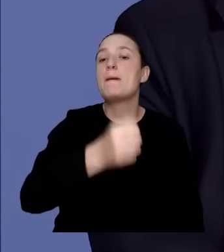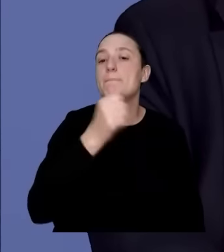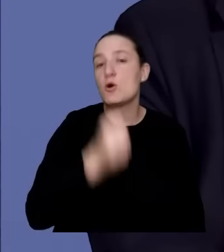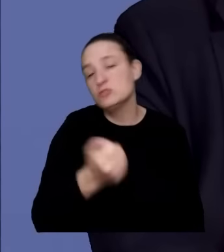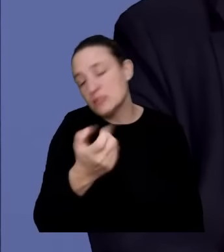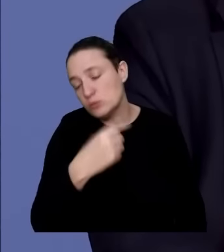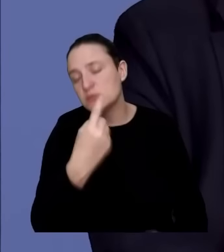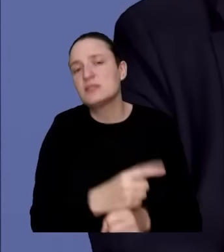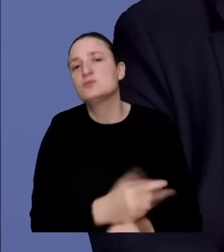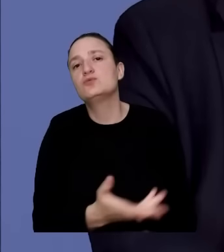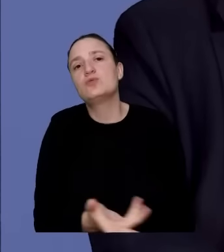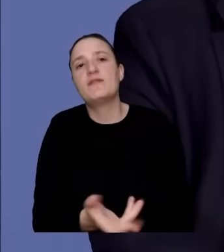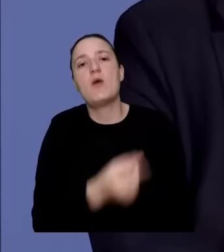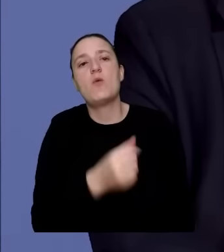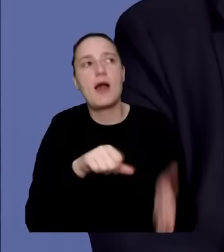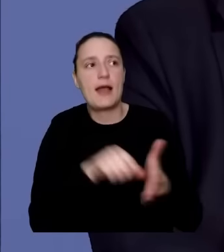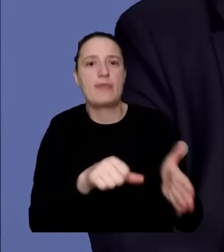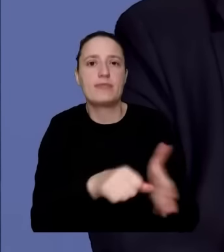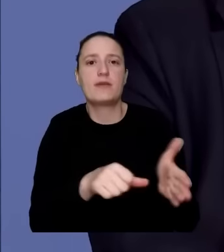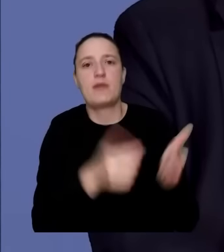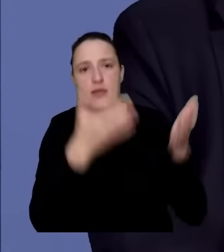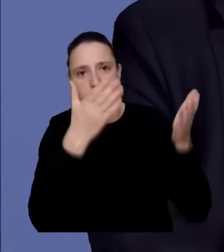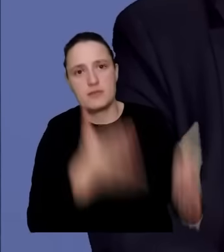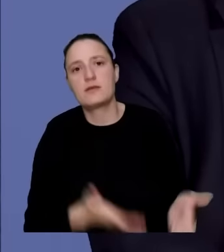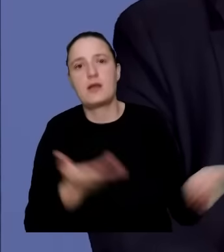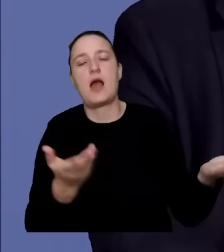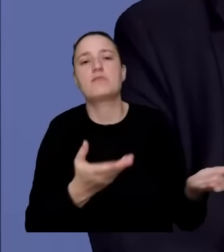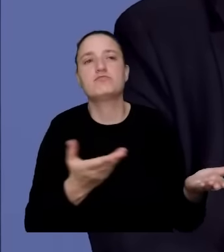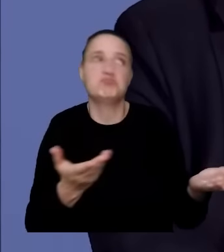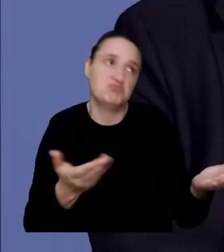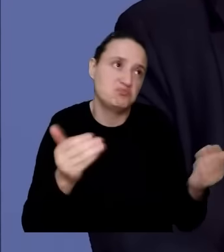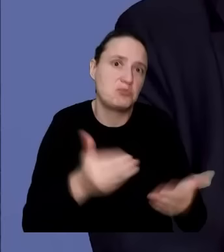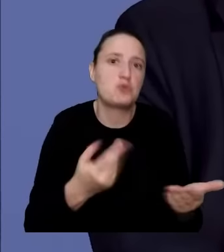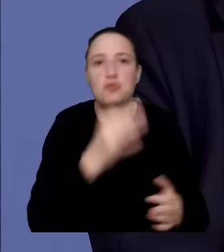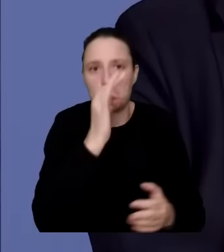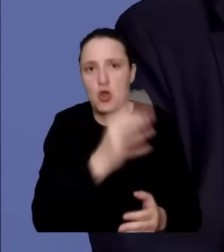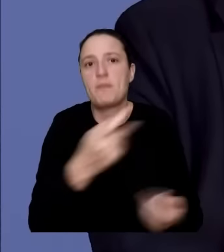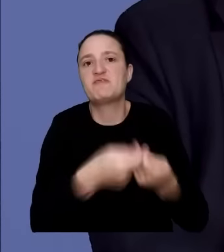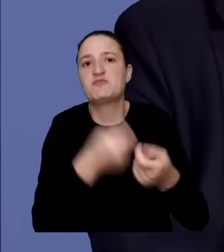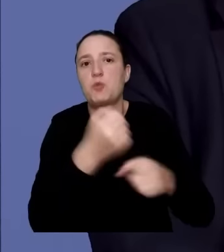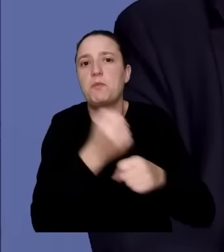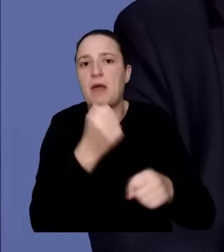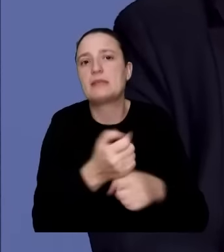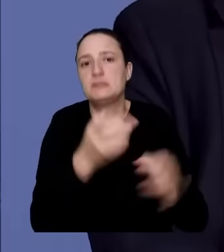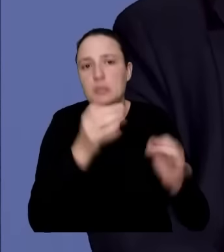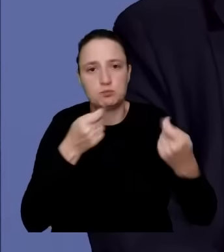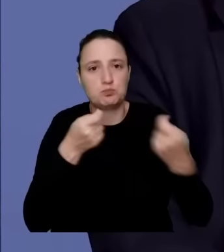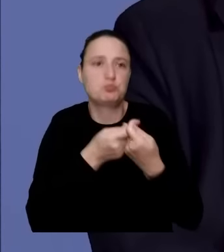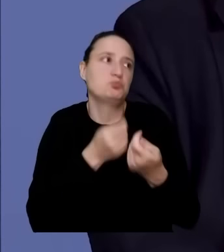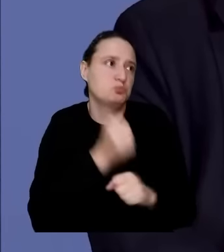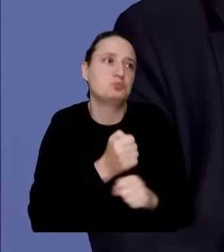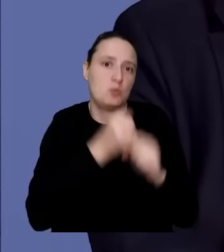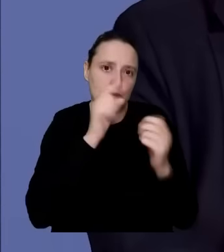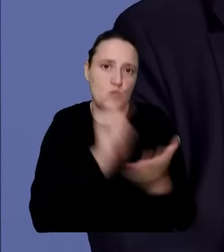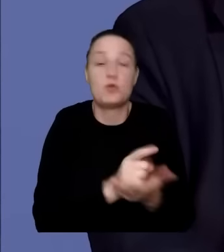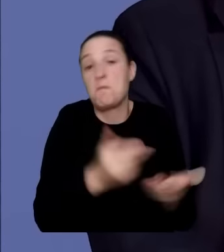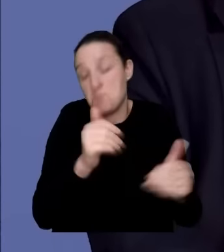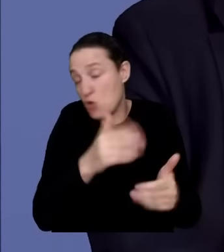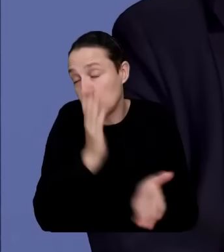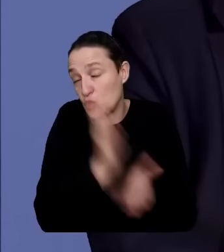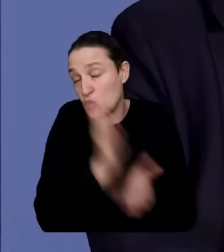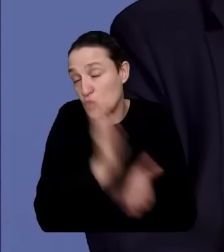kandydatka jest być może dobra we współpracy i tak dalej I być może mają już ustalone w